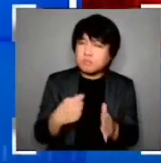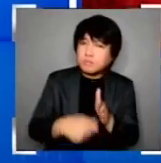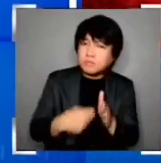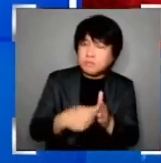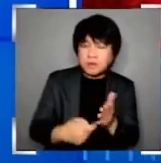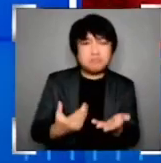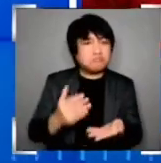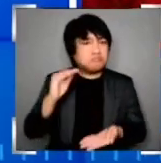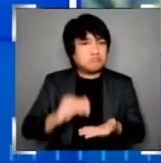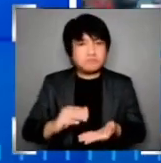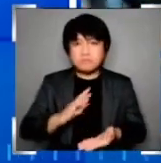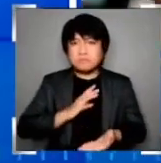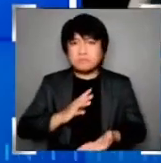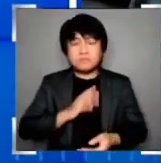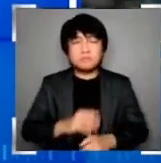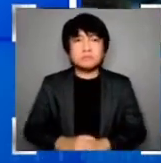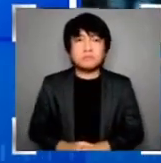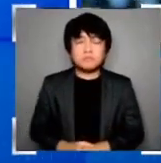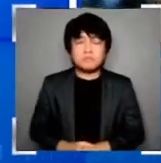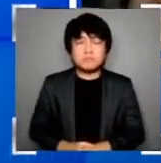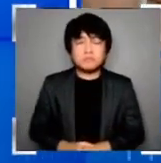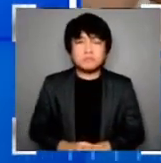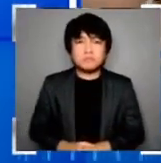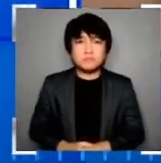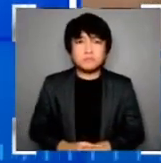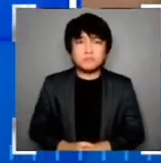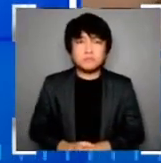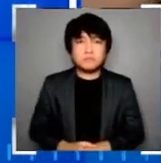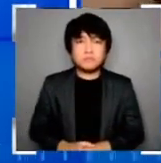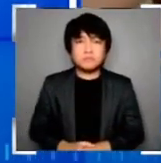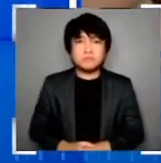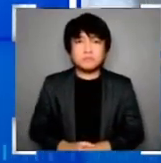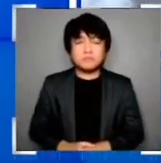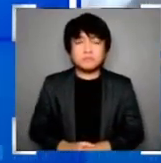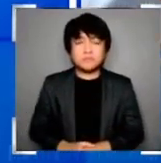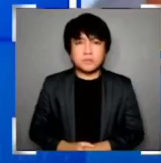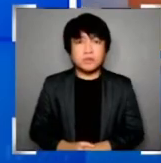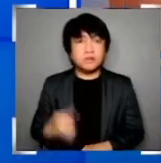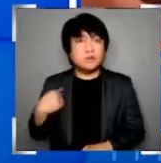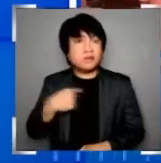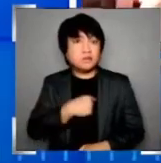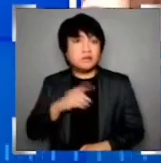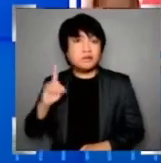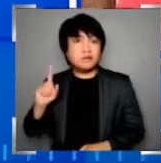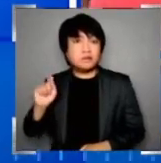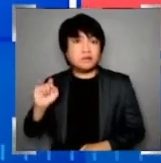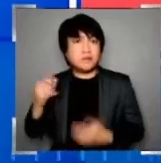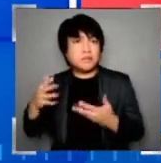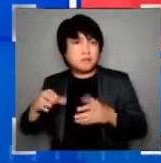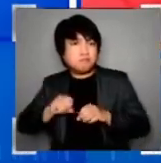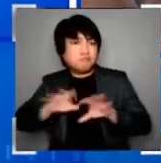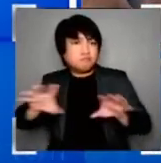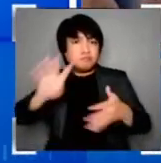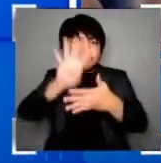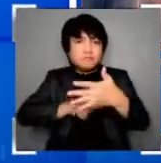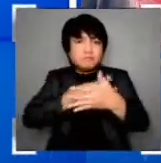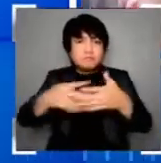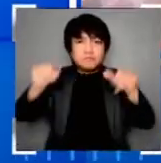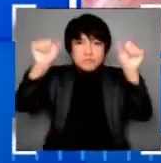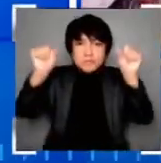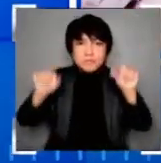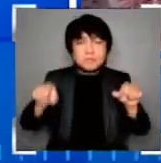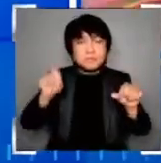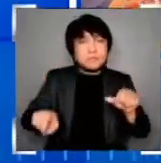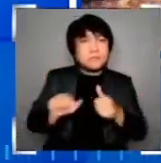Within yung guidelines na sinet natin. Uso pa rin ang tawaran pero kapansin-pansin